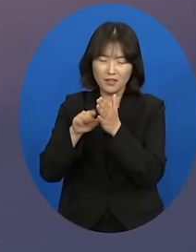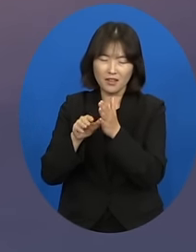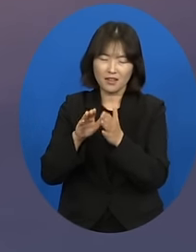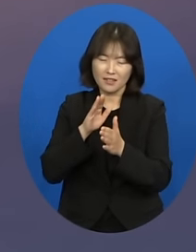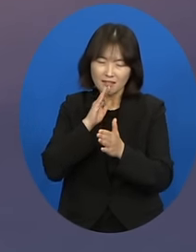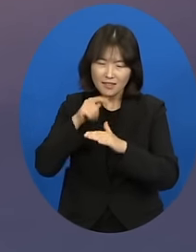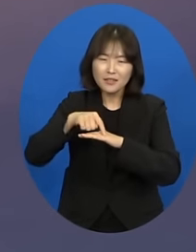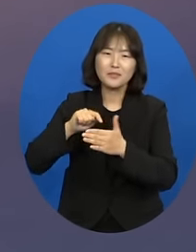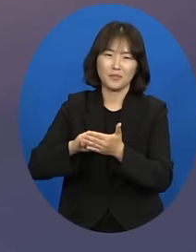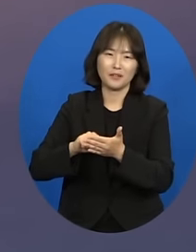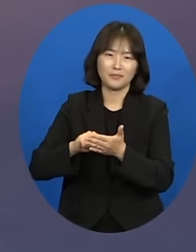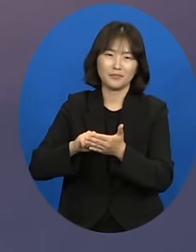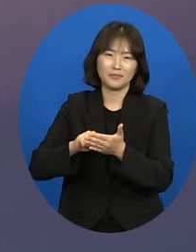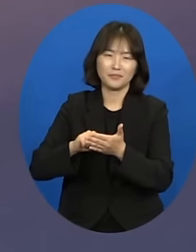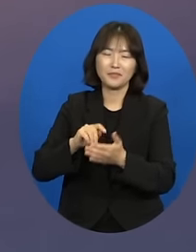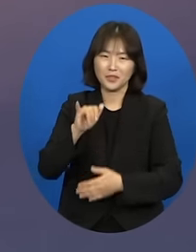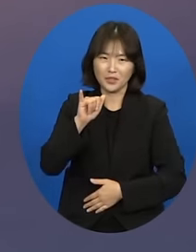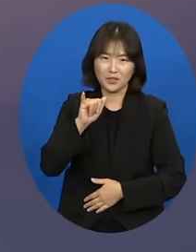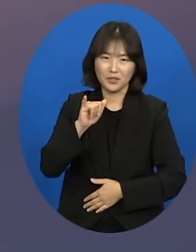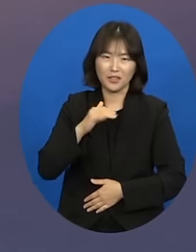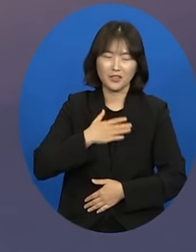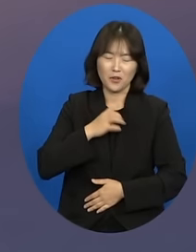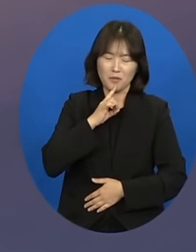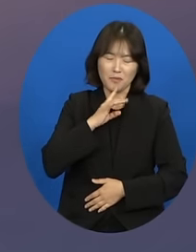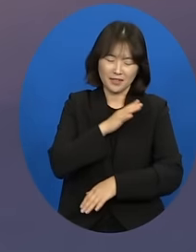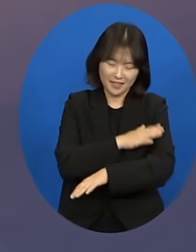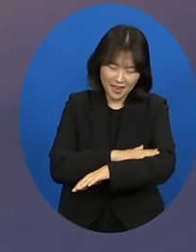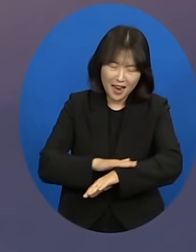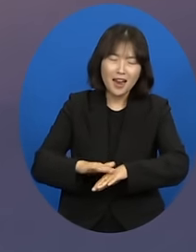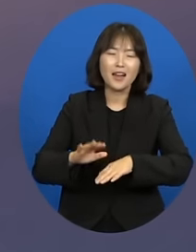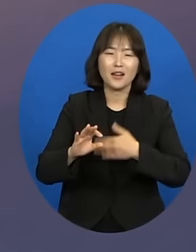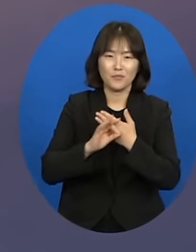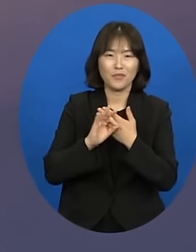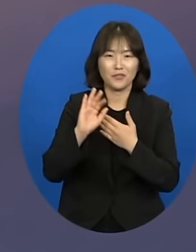반응하는 교회는 너무 좋습니다. 저만 잘하면 될 것 같습니다.